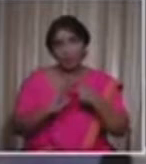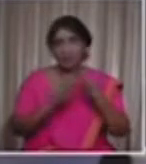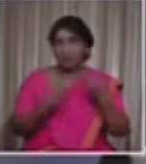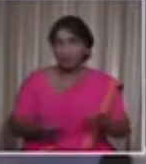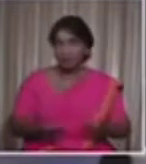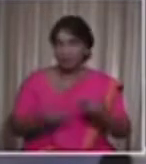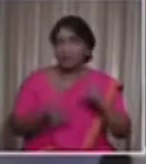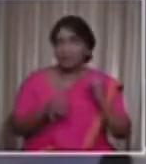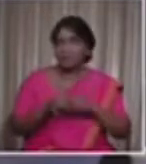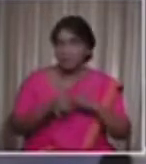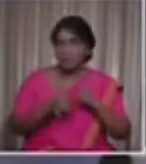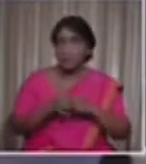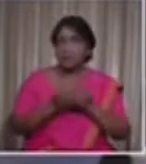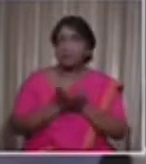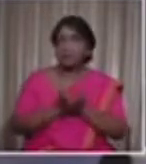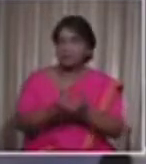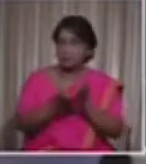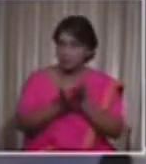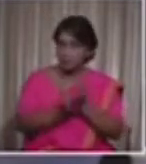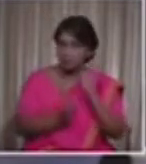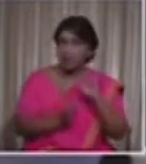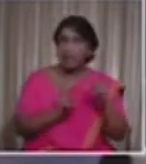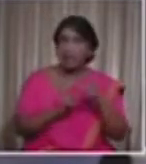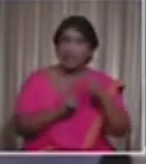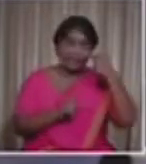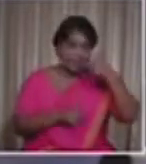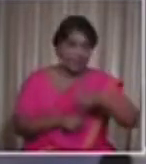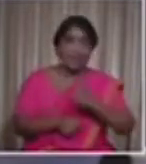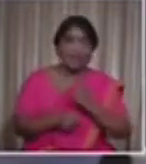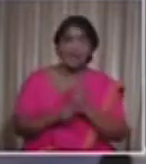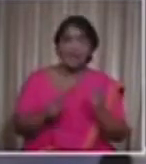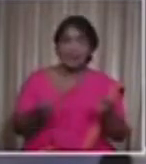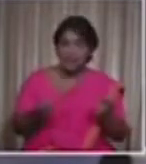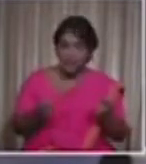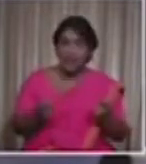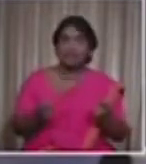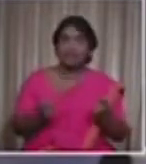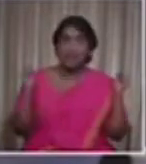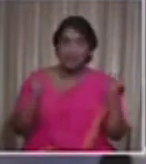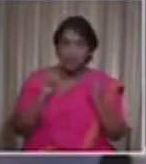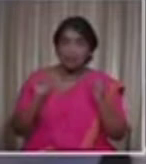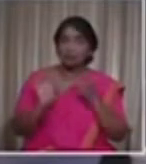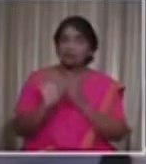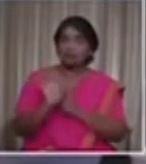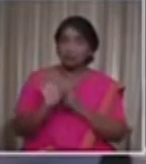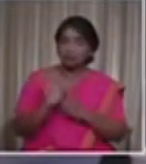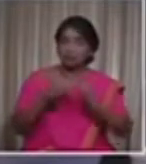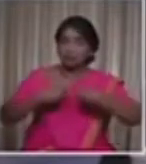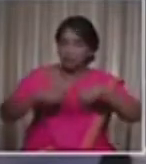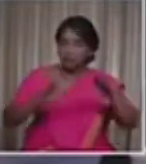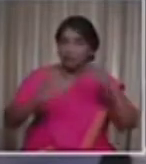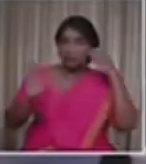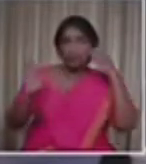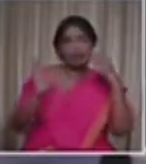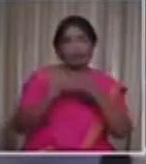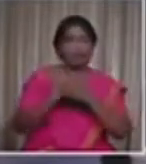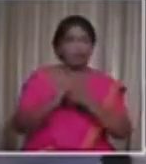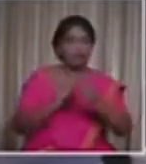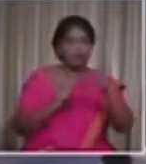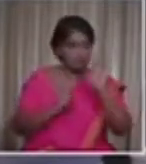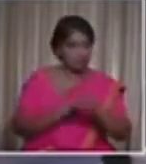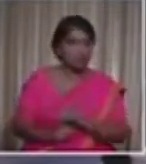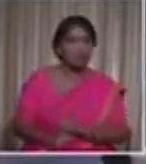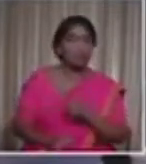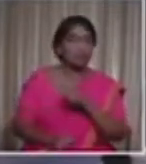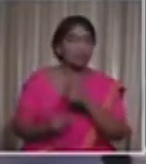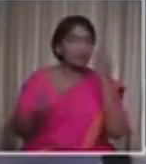තත්ත්වය අනුව බහුදින ධීවර යාත්‍රා සඳහා ඩීසල් ගෑස් සිල්ලර බඩු අයිස් අකණ්ඩව ලබා දීම සඳහා අවධානය යොමු කරලා තියෙනවා.